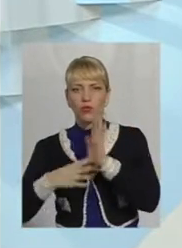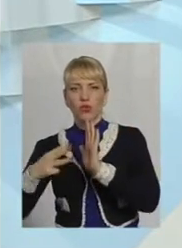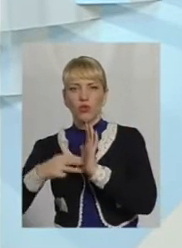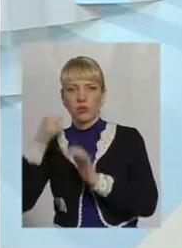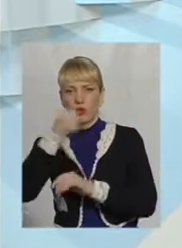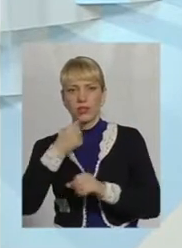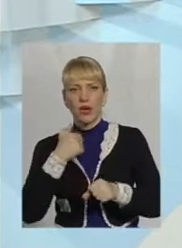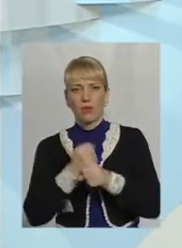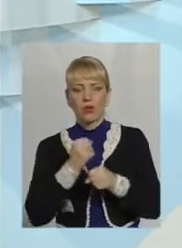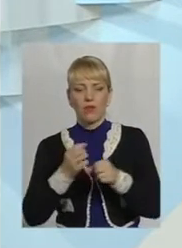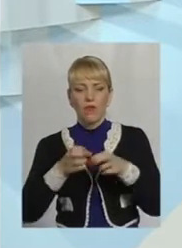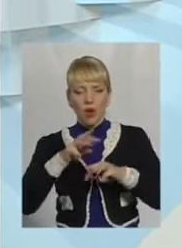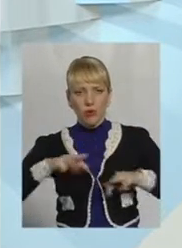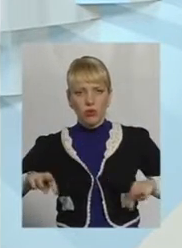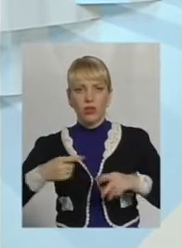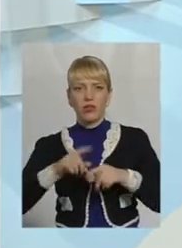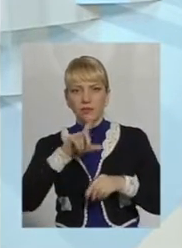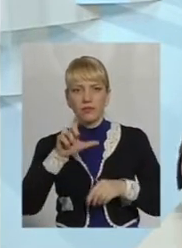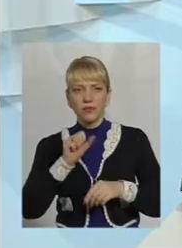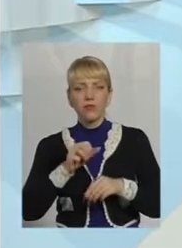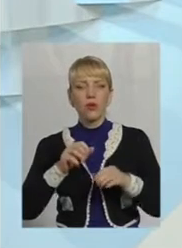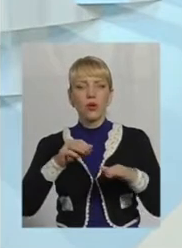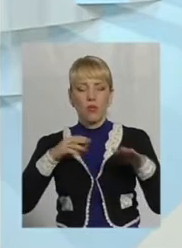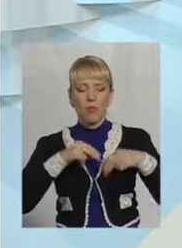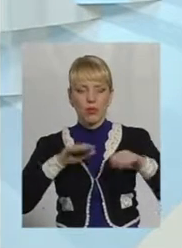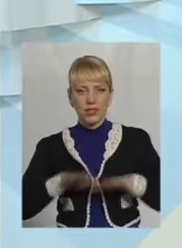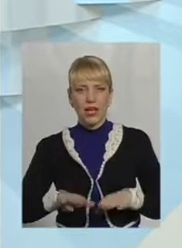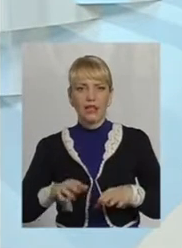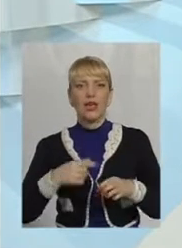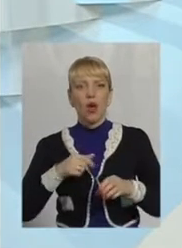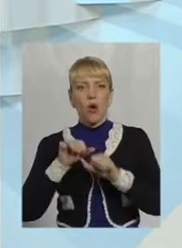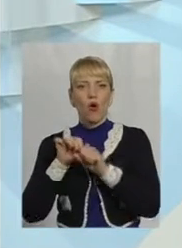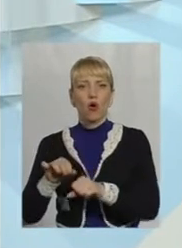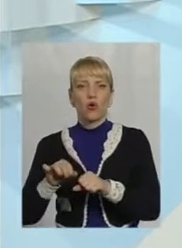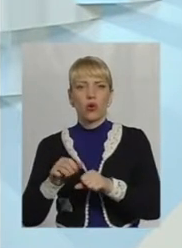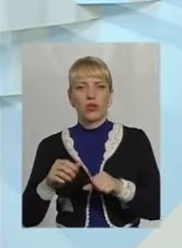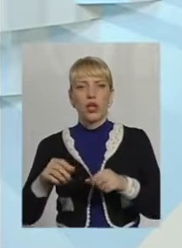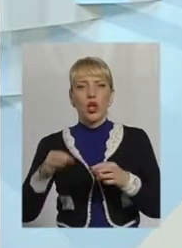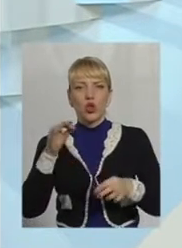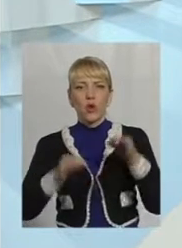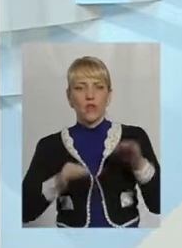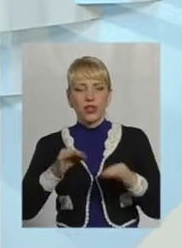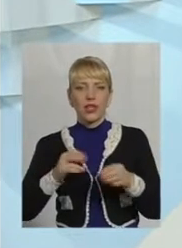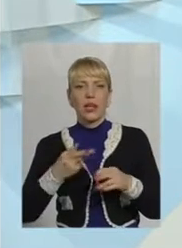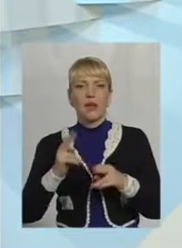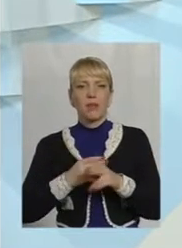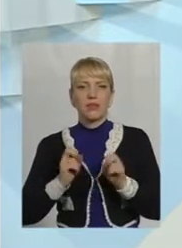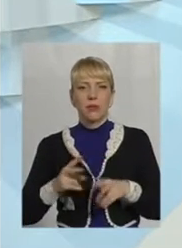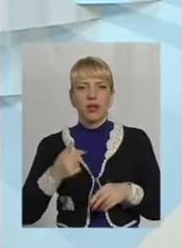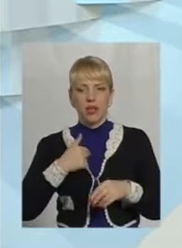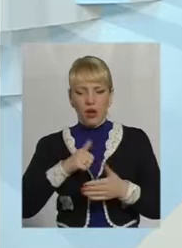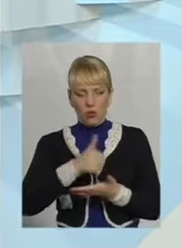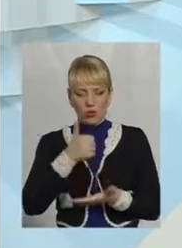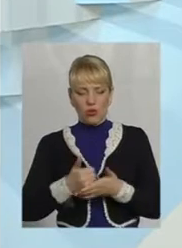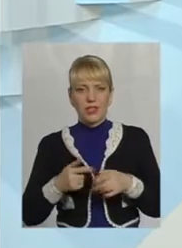працював в уряді на посаді міністра охорони довкілля, пізніше ядерної безпеки. Я очолював урядовий переговорний процес щодо ядерного роззброєння.